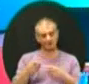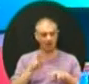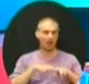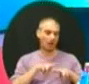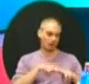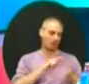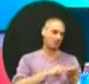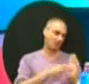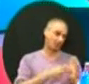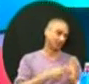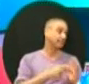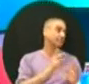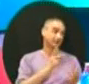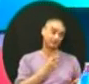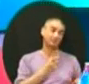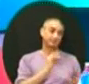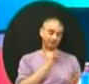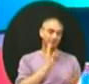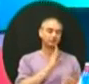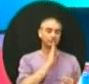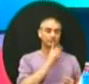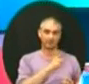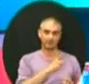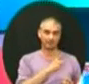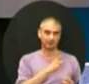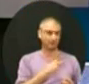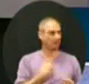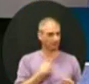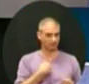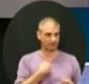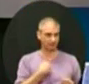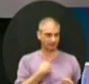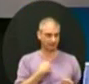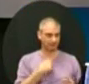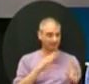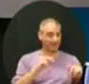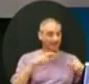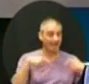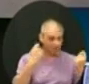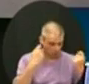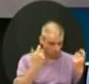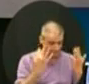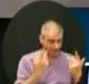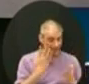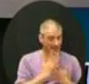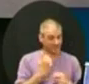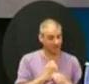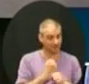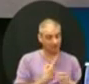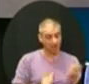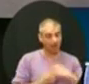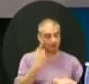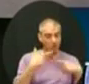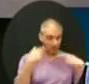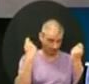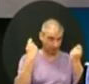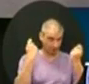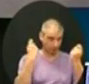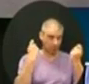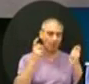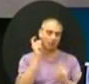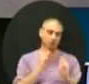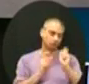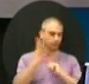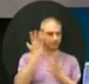כך את הפוליטיקה ששם... כן, אבל יש בעיה. אני... חינוך, ברגע שהעשייה היא הפוכה מהחינוך, אז